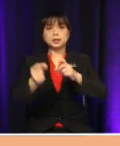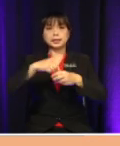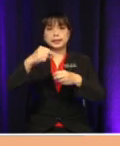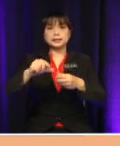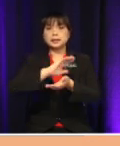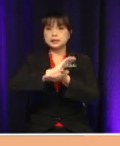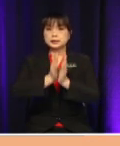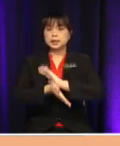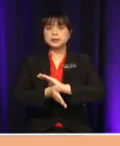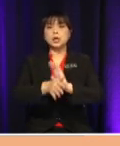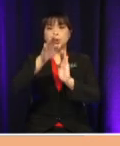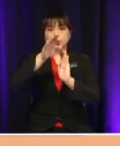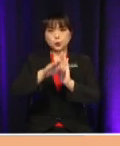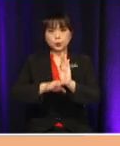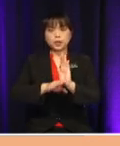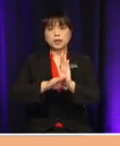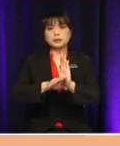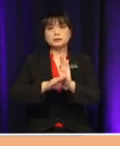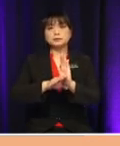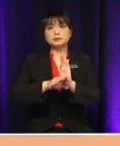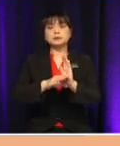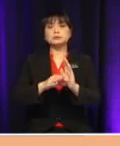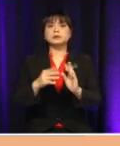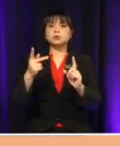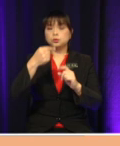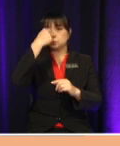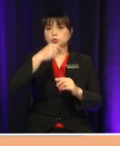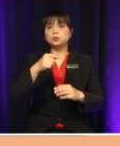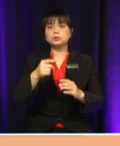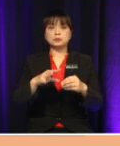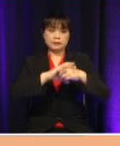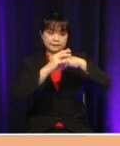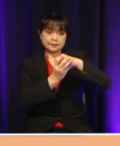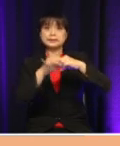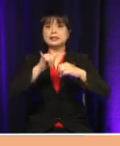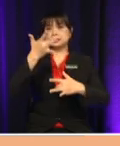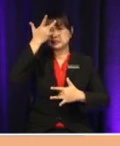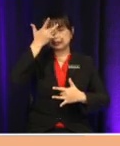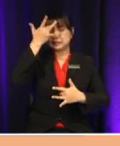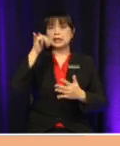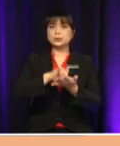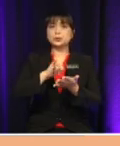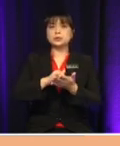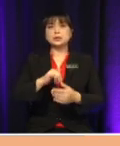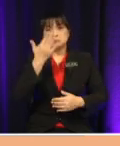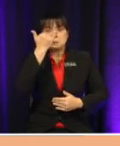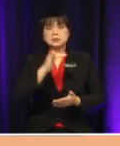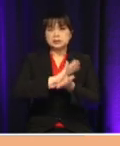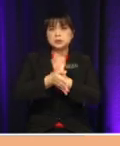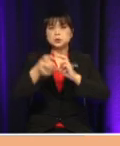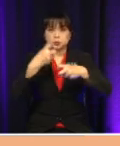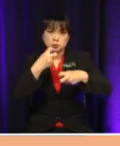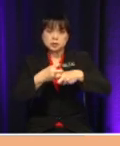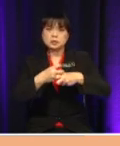pesakit yang mengidap penyakit emfisema alright Kenapa dia menjadi sukar Kenapa dia tak sama